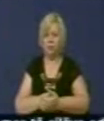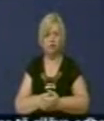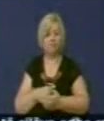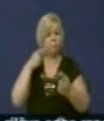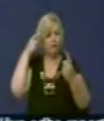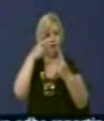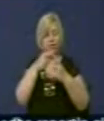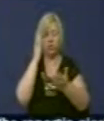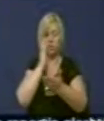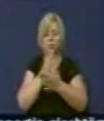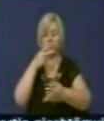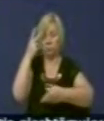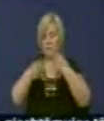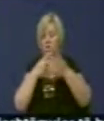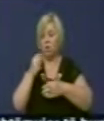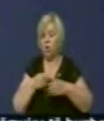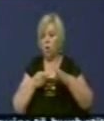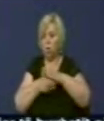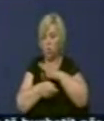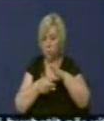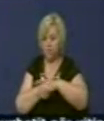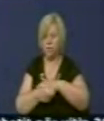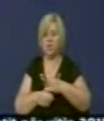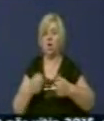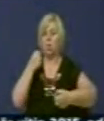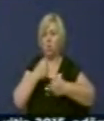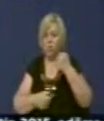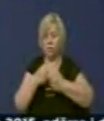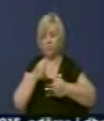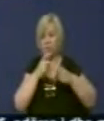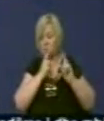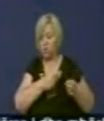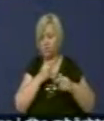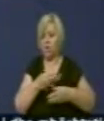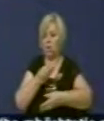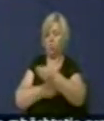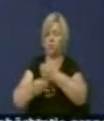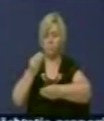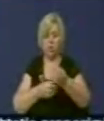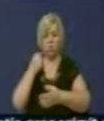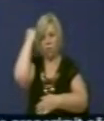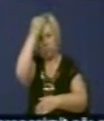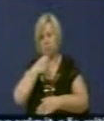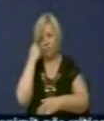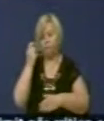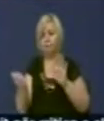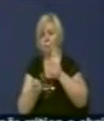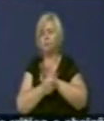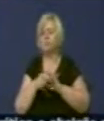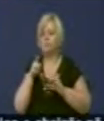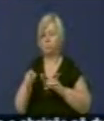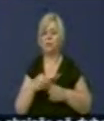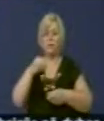krimi i institucionalizuar. Organet e rendit dhe sigurisë në krye me EULEX-in e kërkojnë krimin jashtë